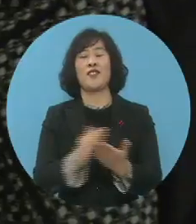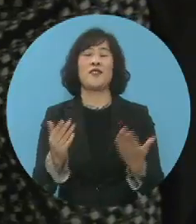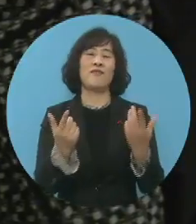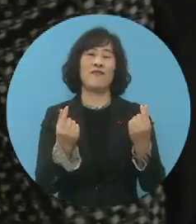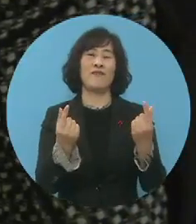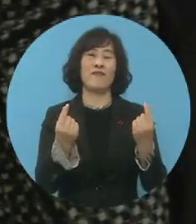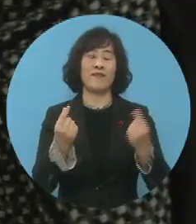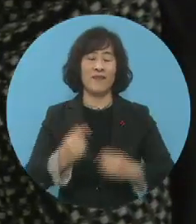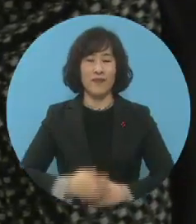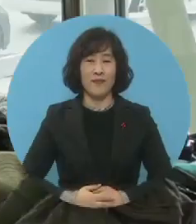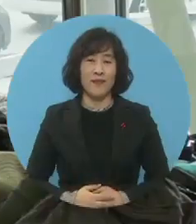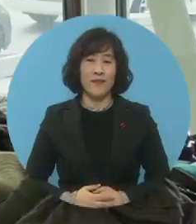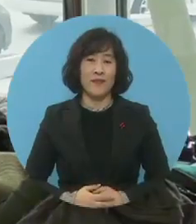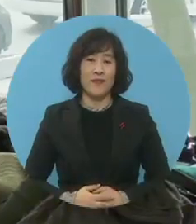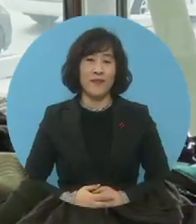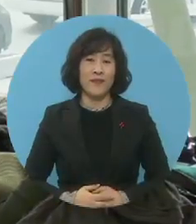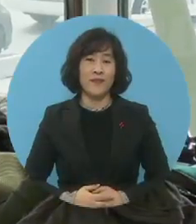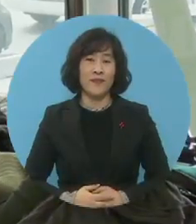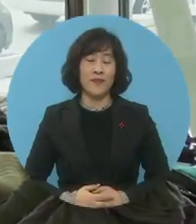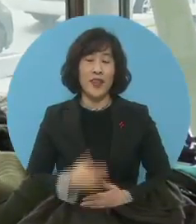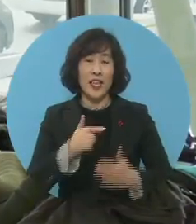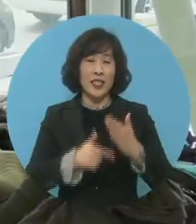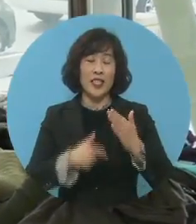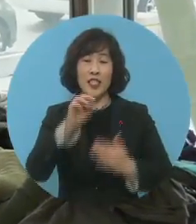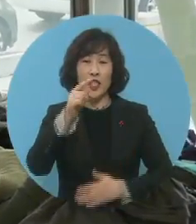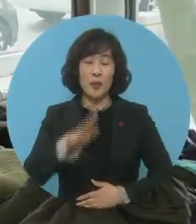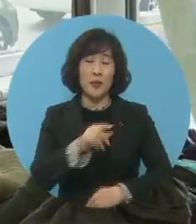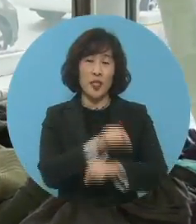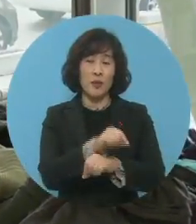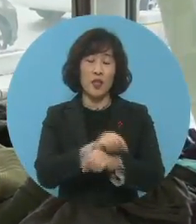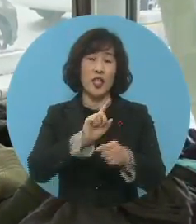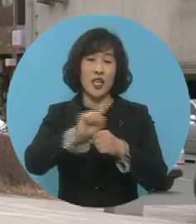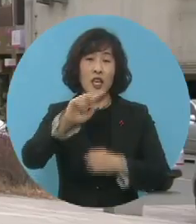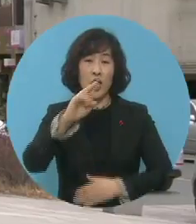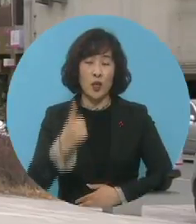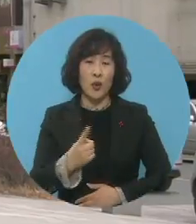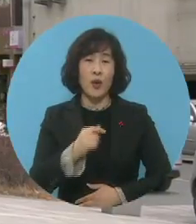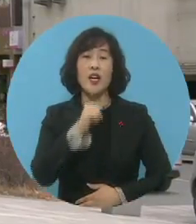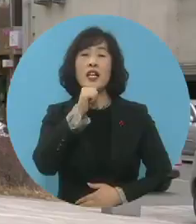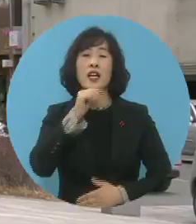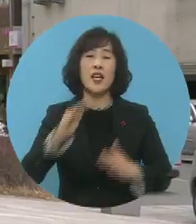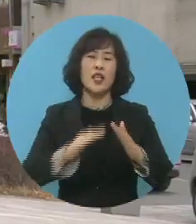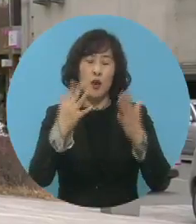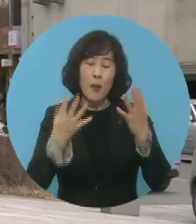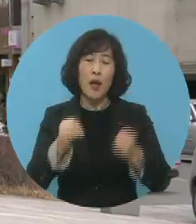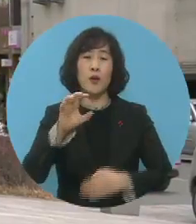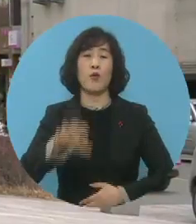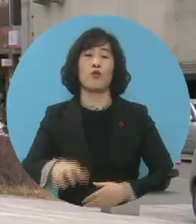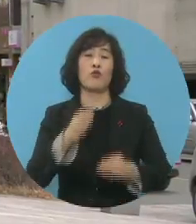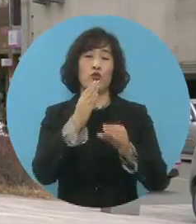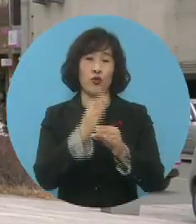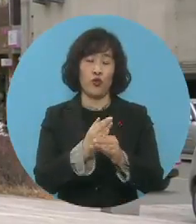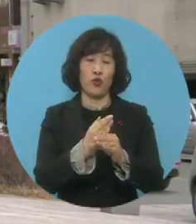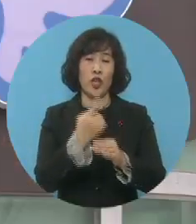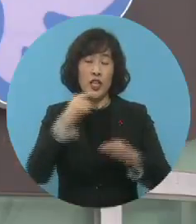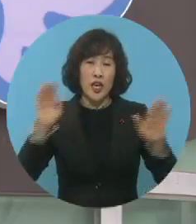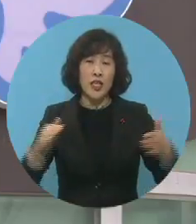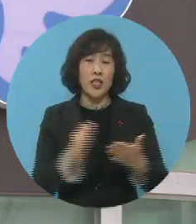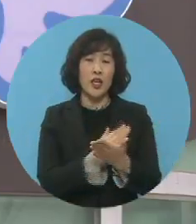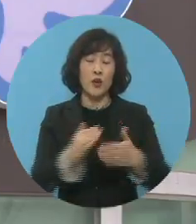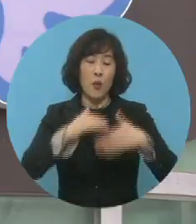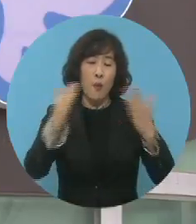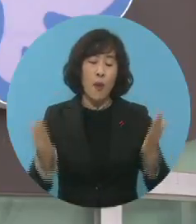정을 나누는 동네 사람방 역할도 하고 있습니다. 강진읍 사무소는 내년에도 저소득 밀집 지역을